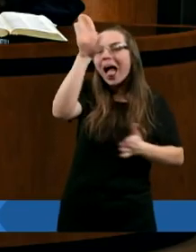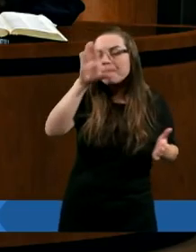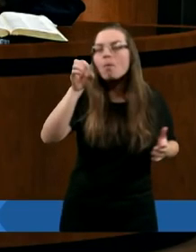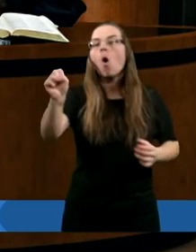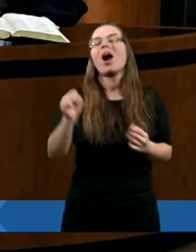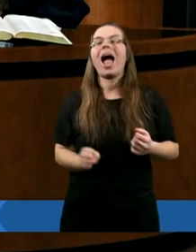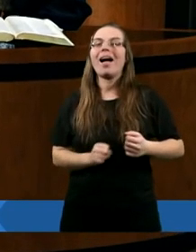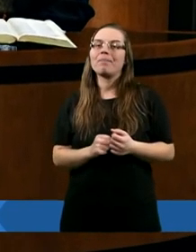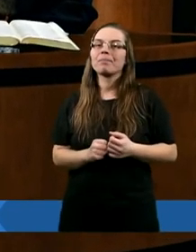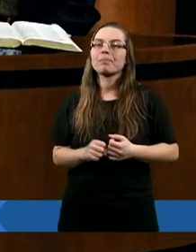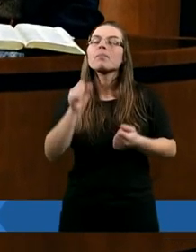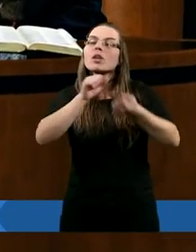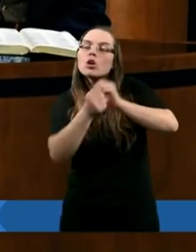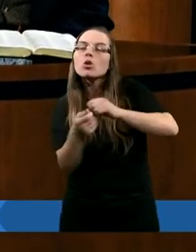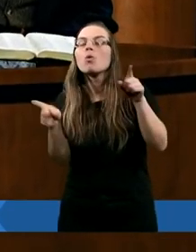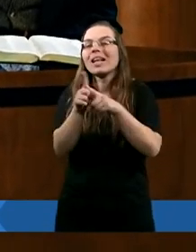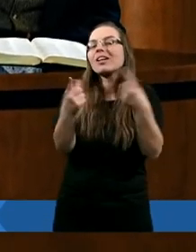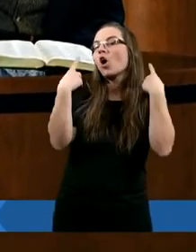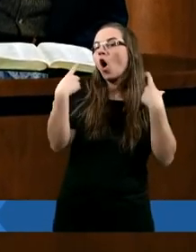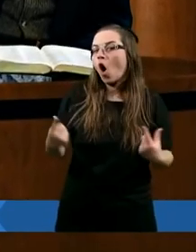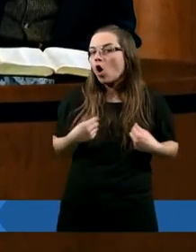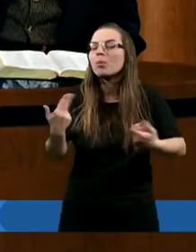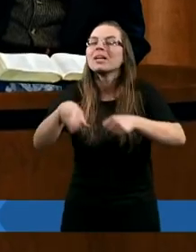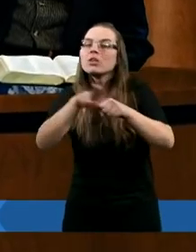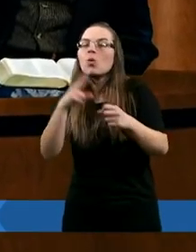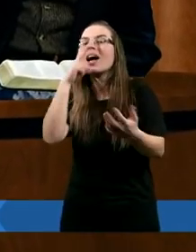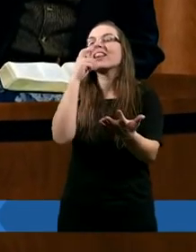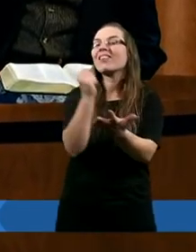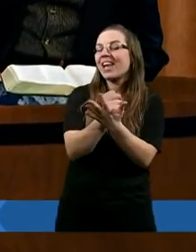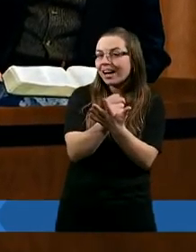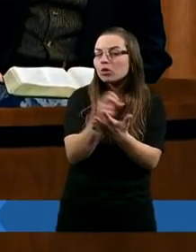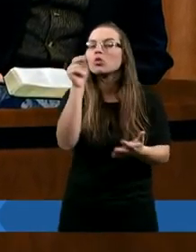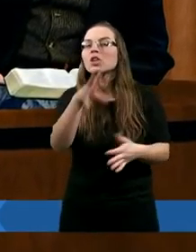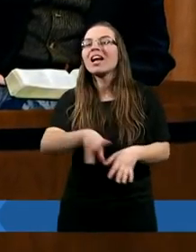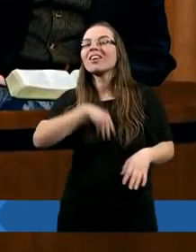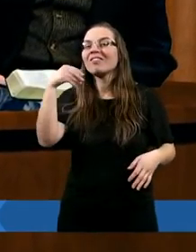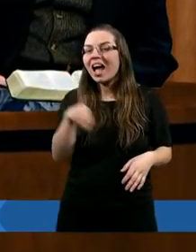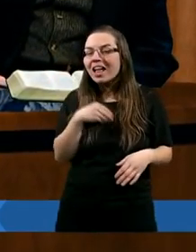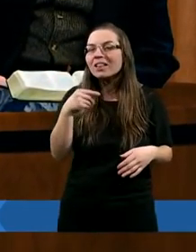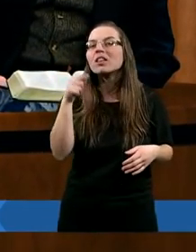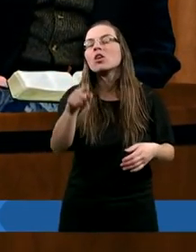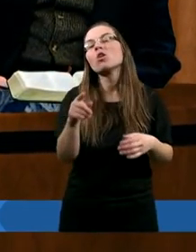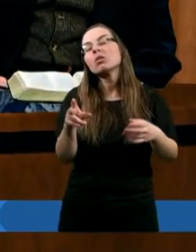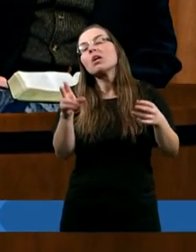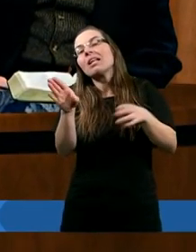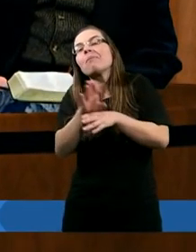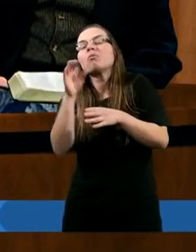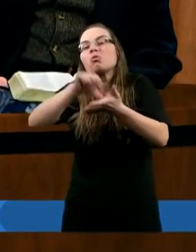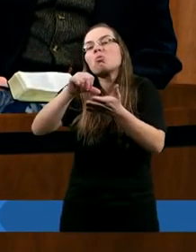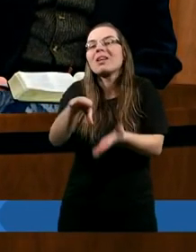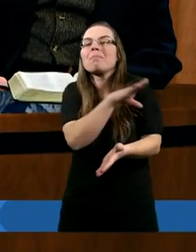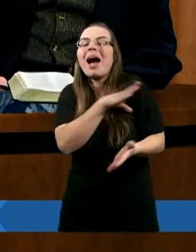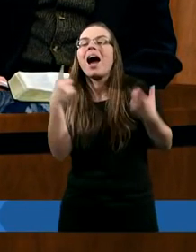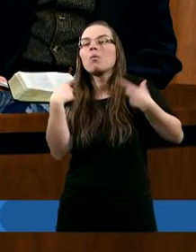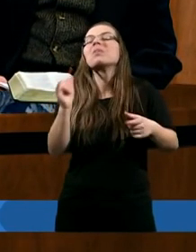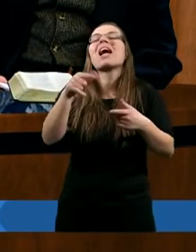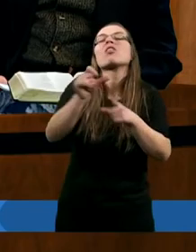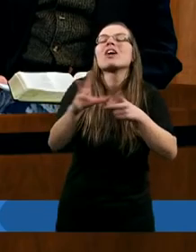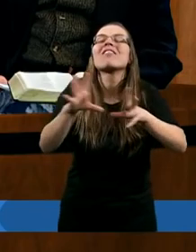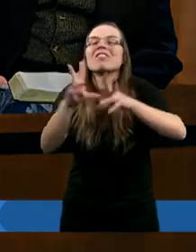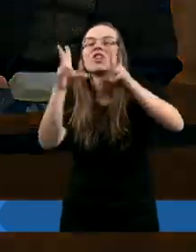osoby, które twierdzą, że świętość raczej dotyczy tych umarłych osób. Jak to jest w